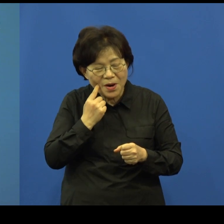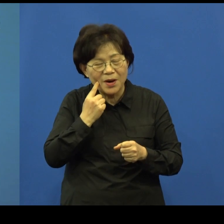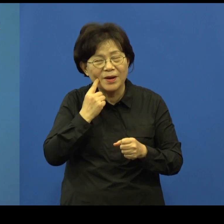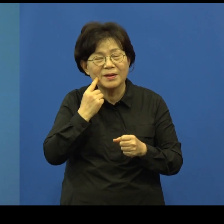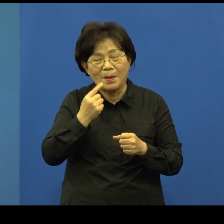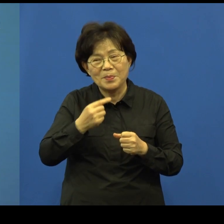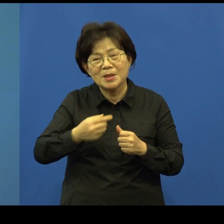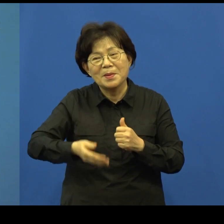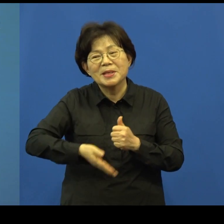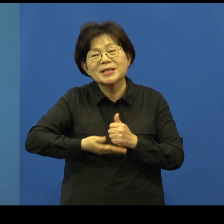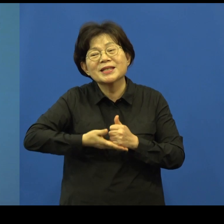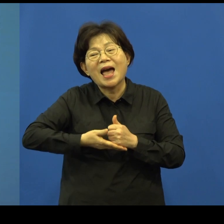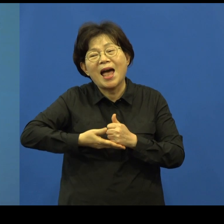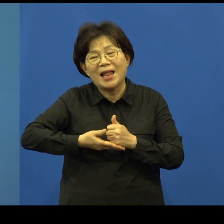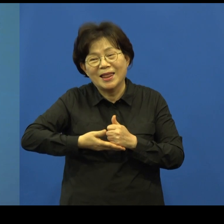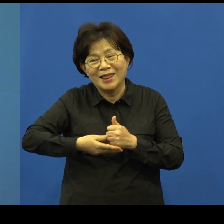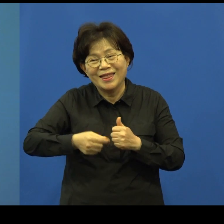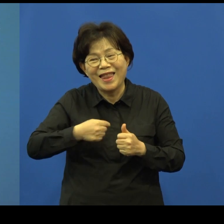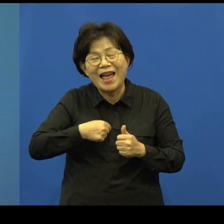스페셜해.